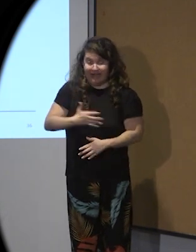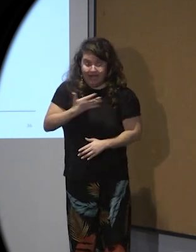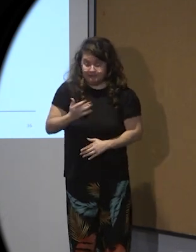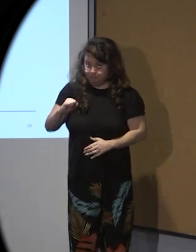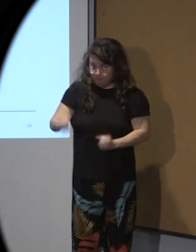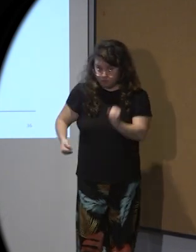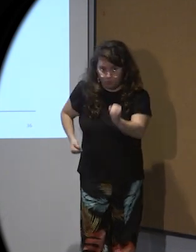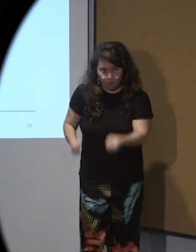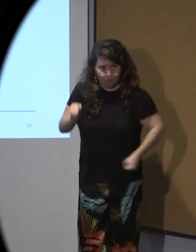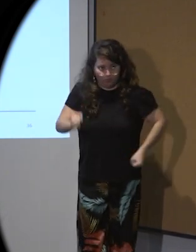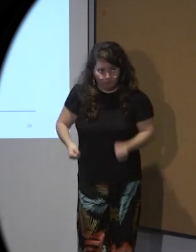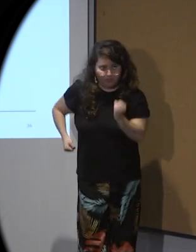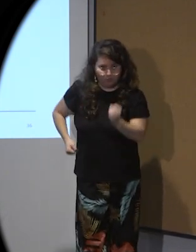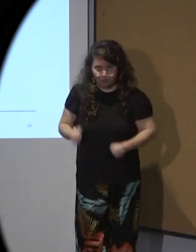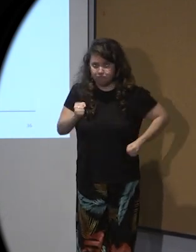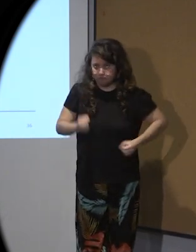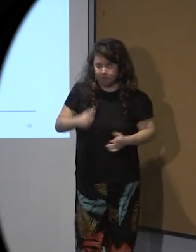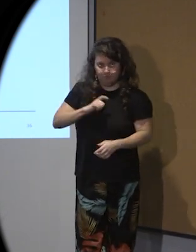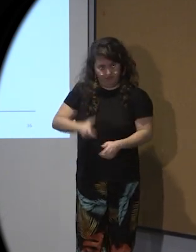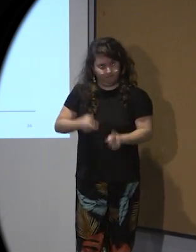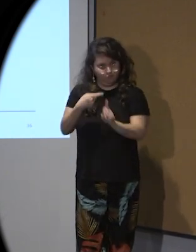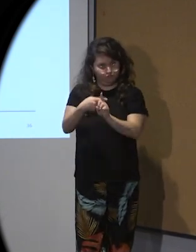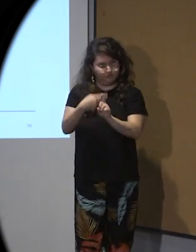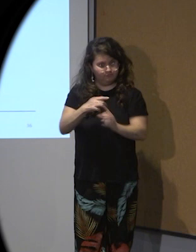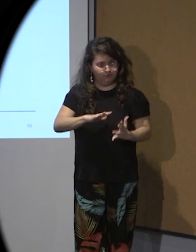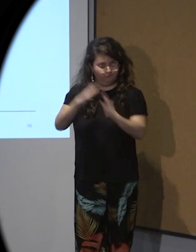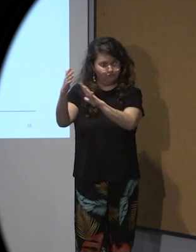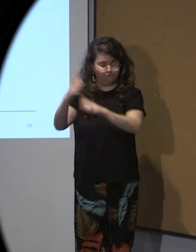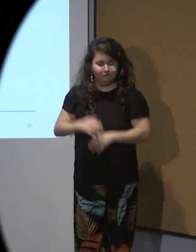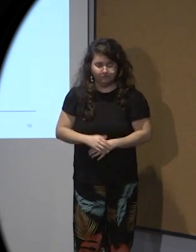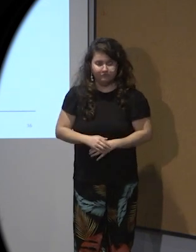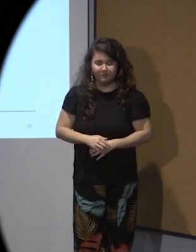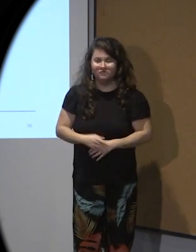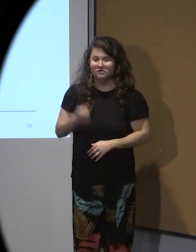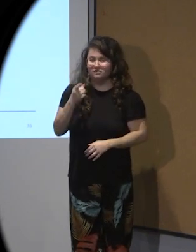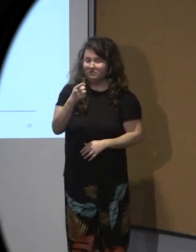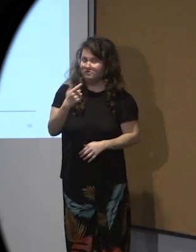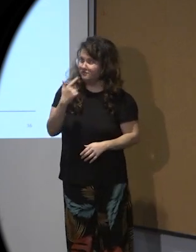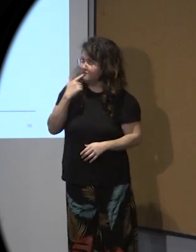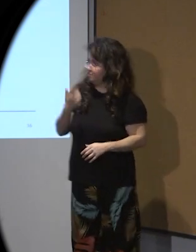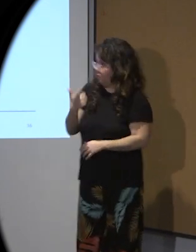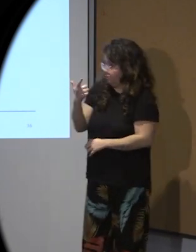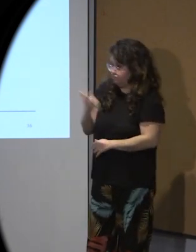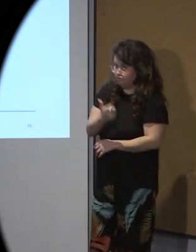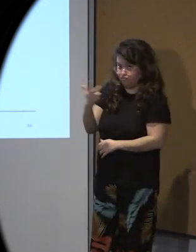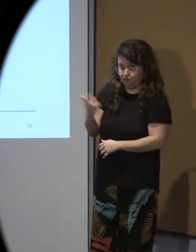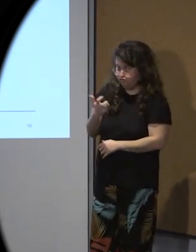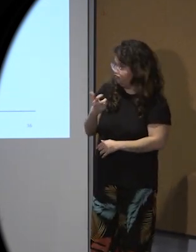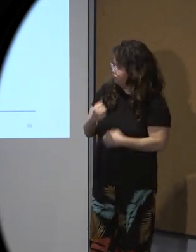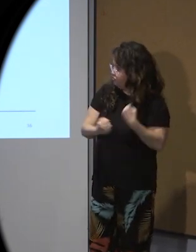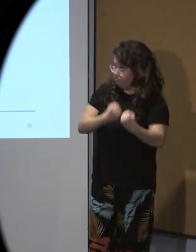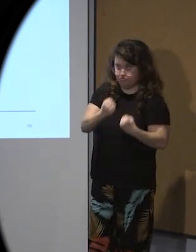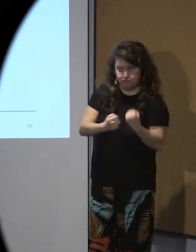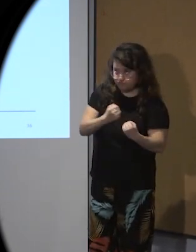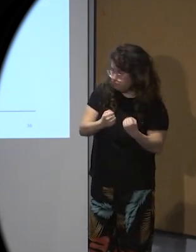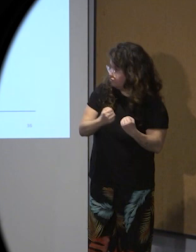bâtons. Voilà. Bon, juste pour dire que moi j'ai un acquis qui est beau, je l'entretiens comme ça, tous les 3 jours. Aujourd'hui, je devais y aller, mais je préfère venir